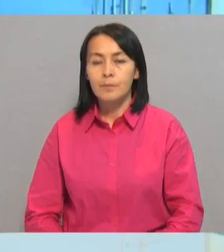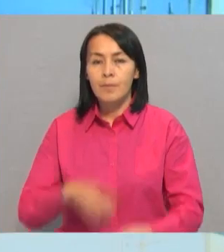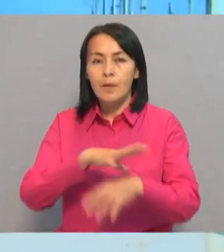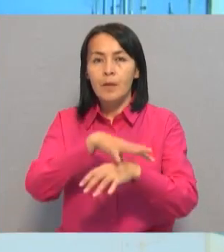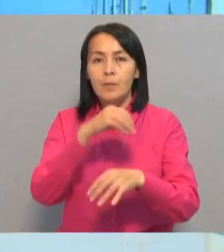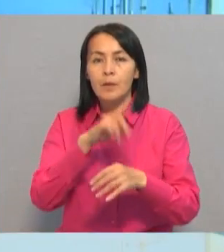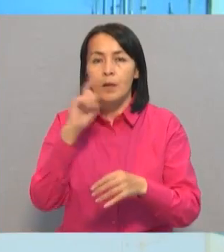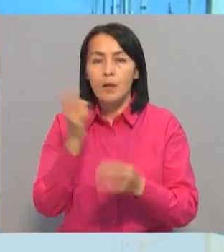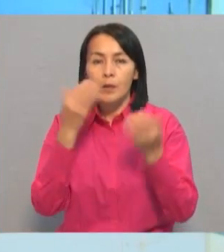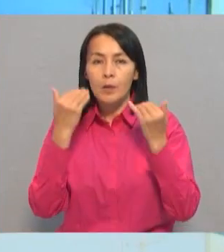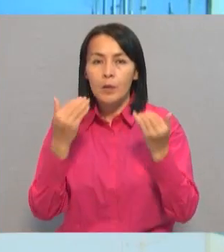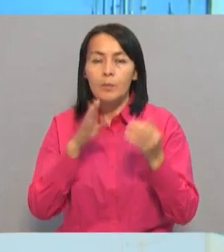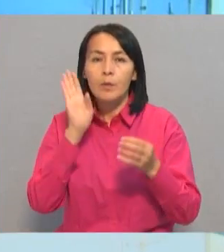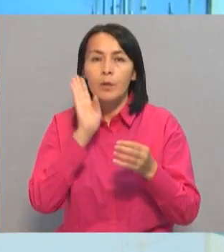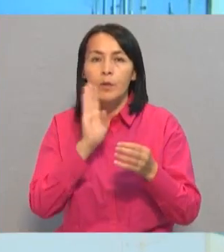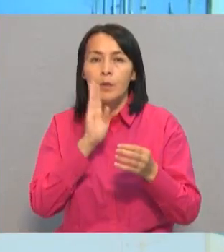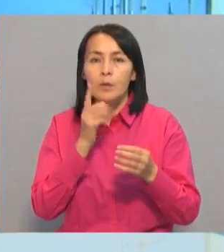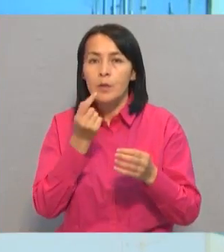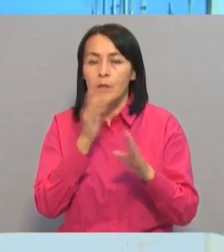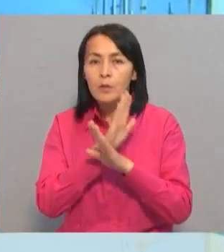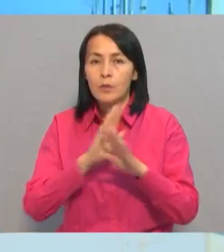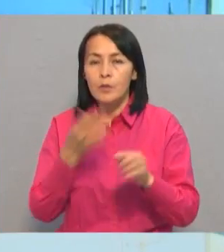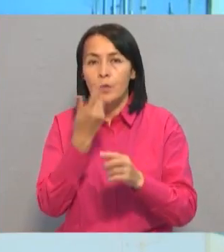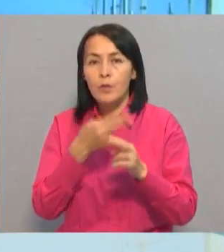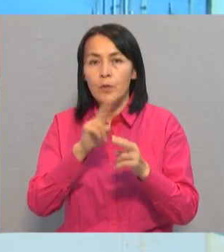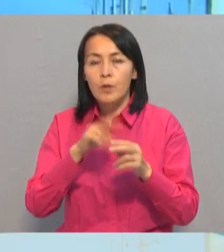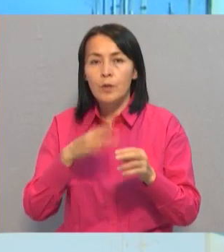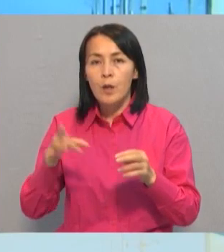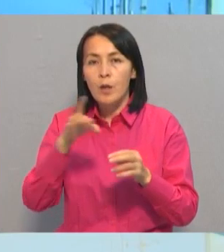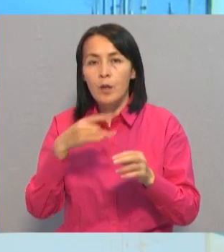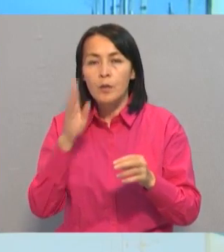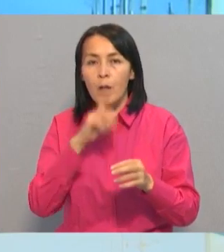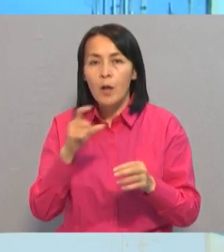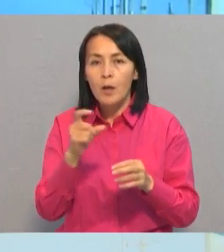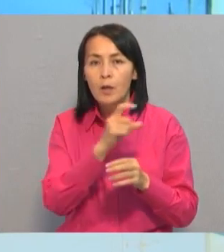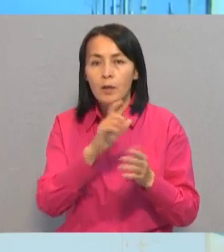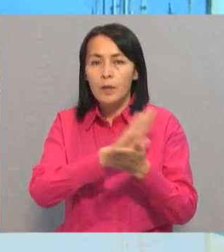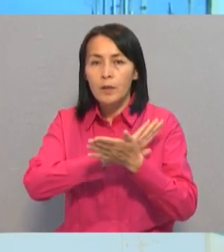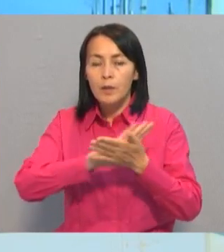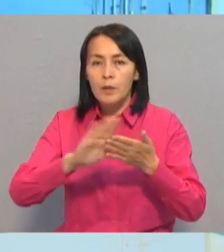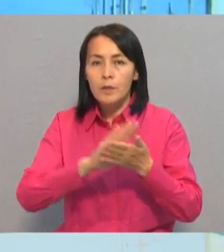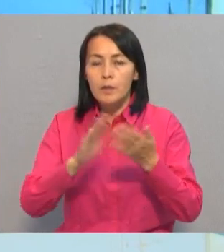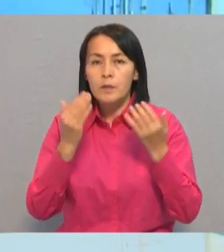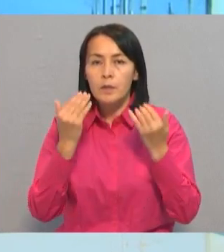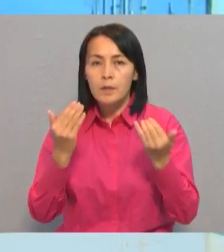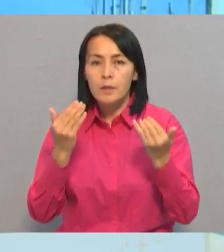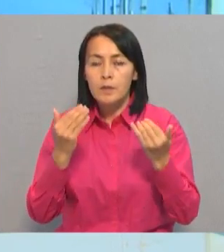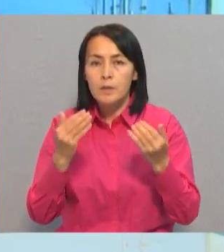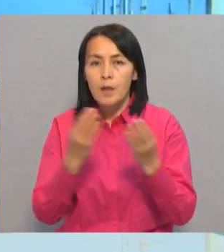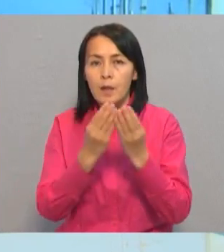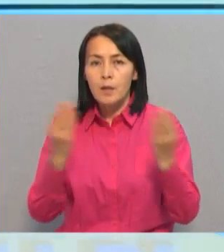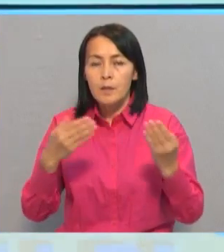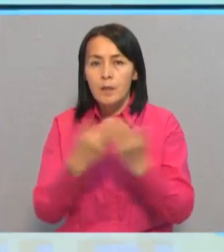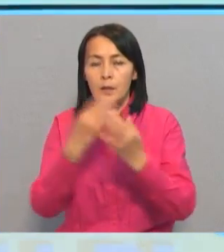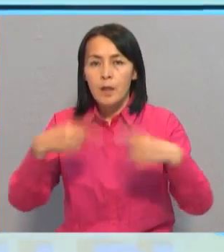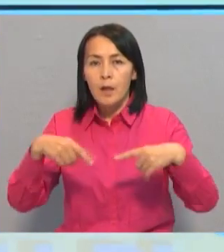Мақтаралдык дихандар быйыл агын судан тапшылык көргөн жок. Өйткени аудандагы каналдар бетондалып, тик жана көлденең дренаждар кайта